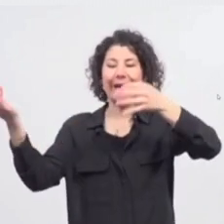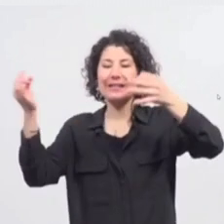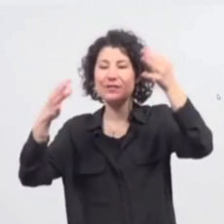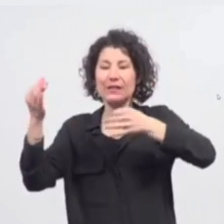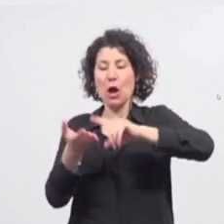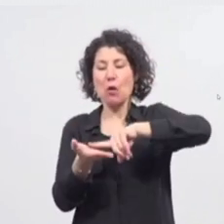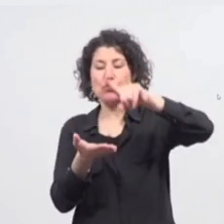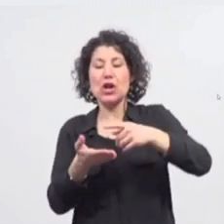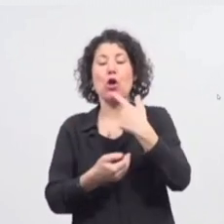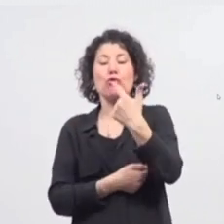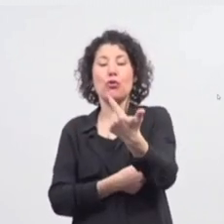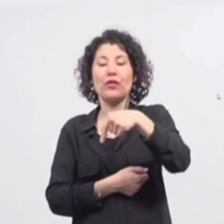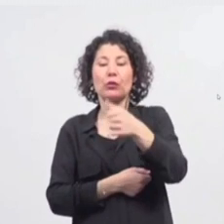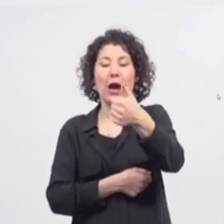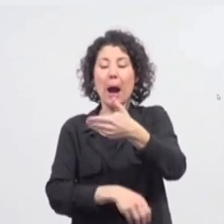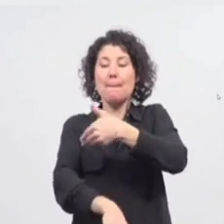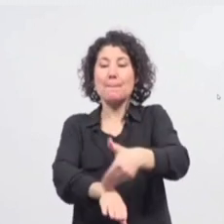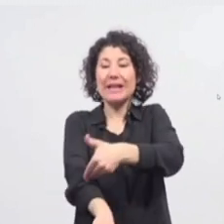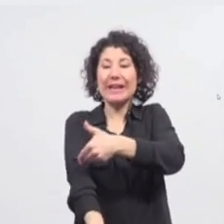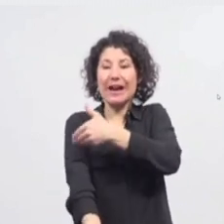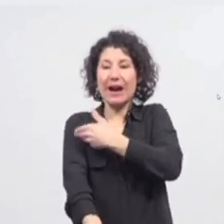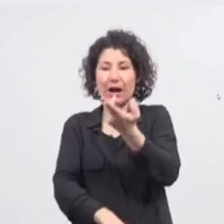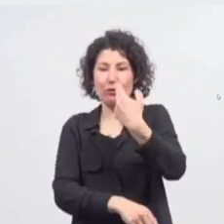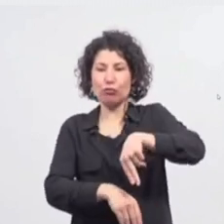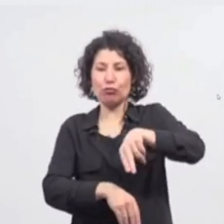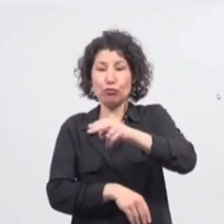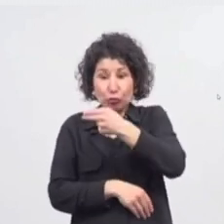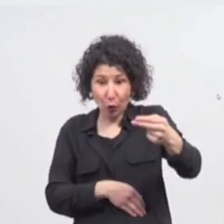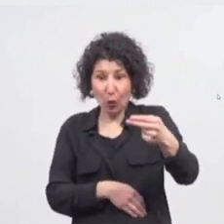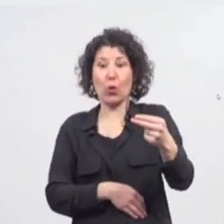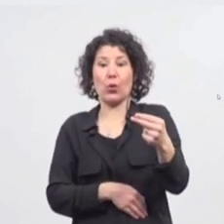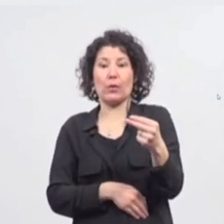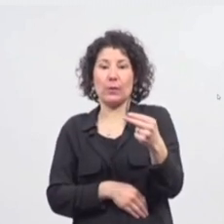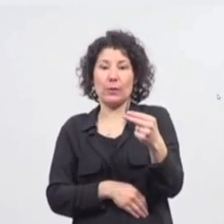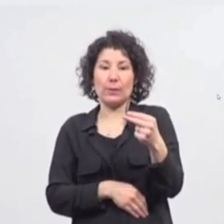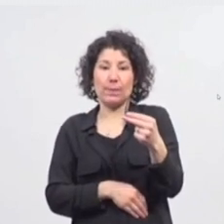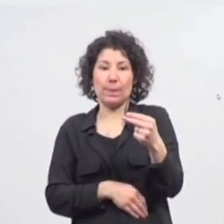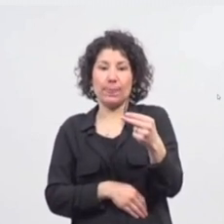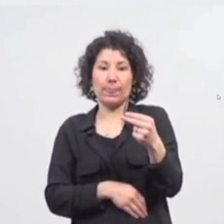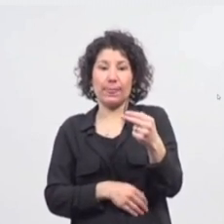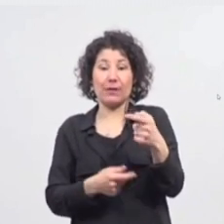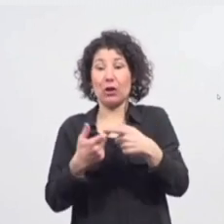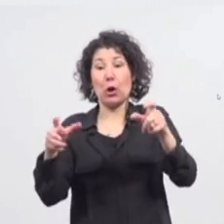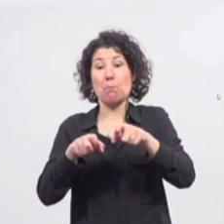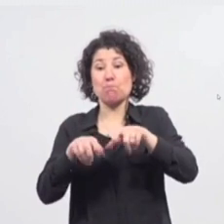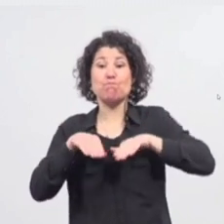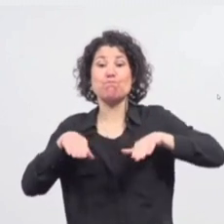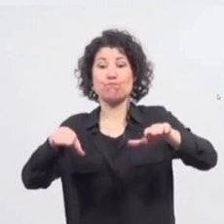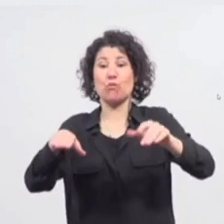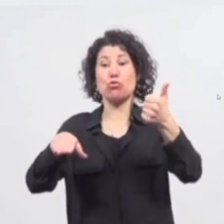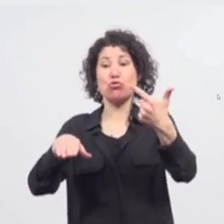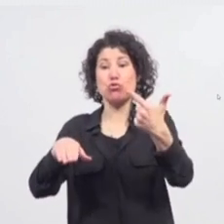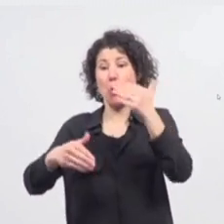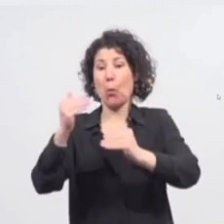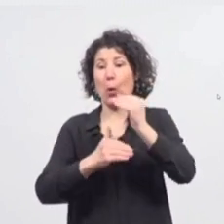d'euros. C'est presque un programme Europe créative, encore un programme Europe créative. Donc, mon appel est aussi maintenant